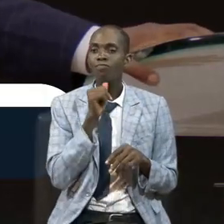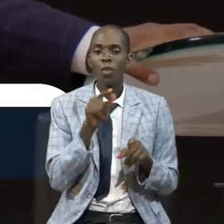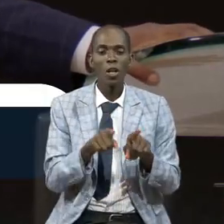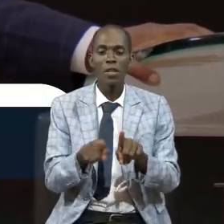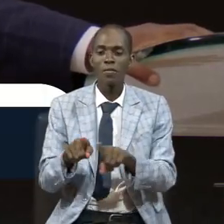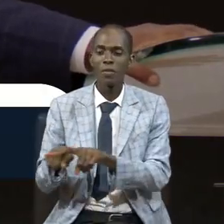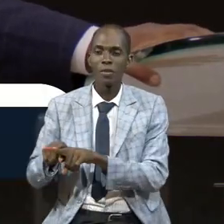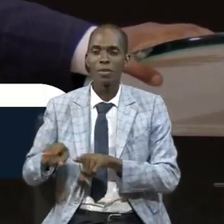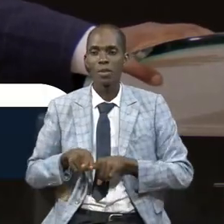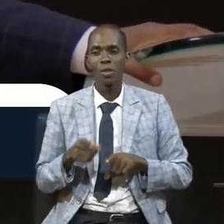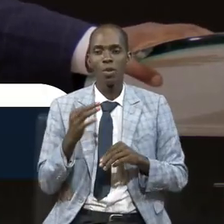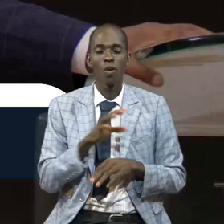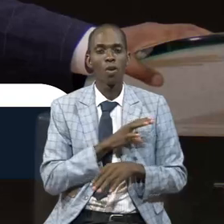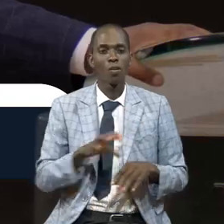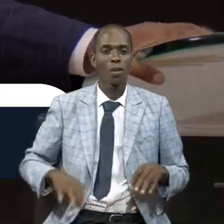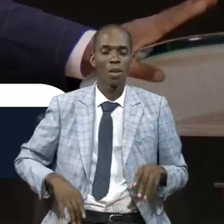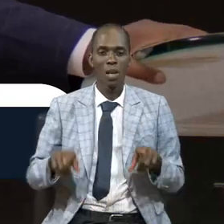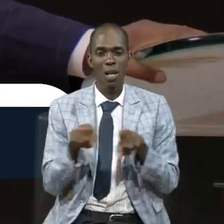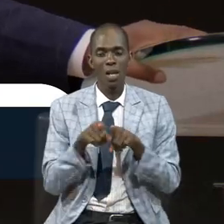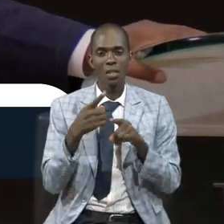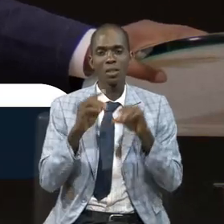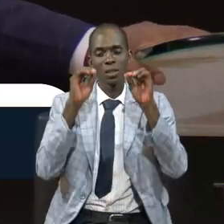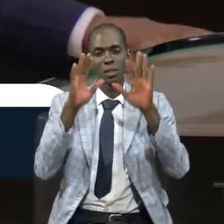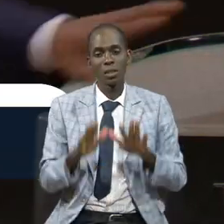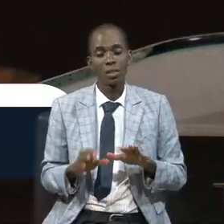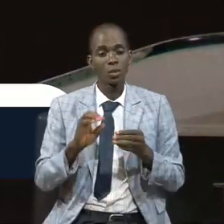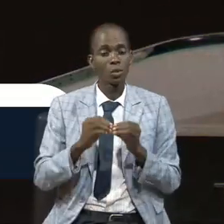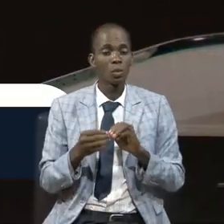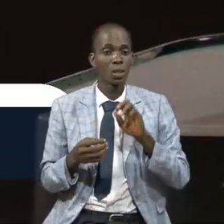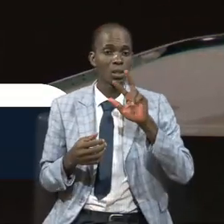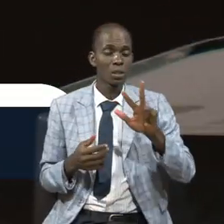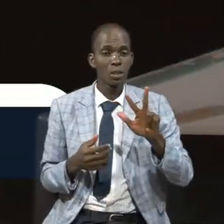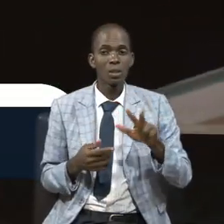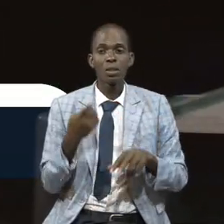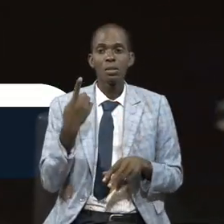l'invariabilité de Christ en tant qu'enseignant. 3.